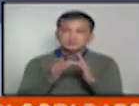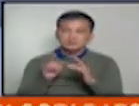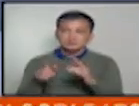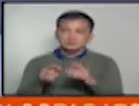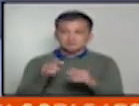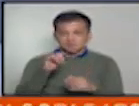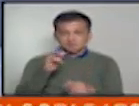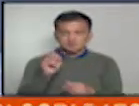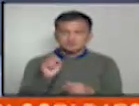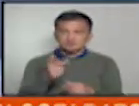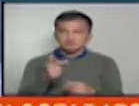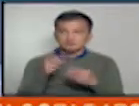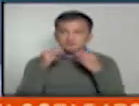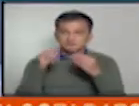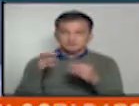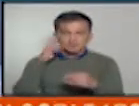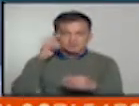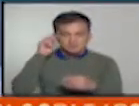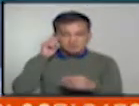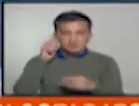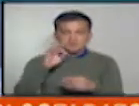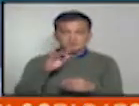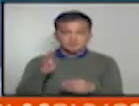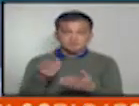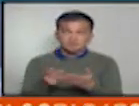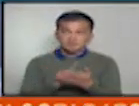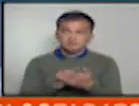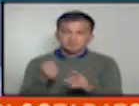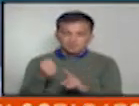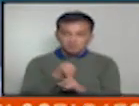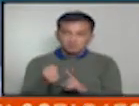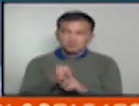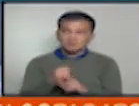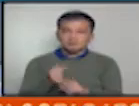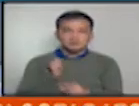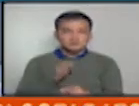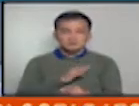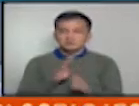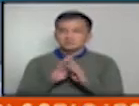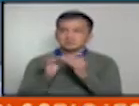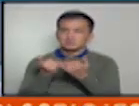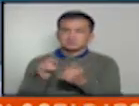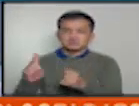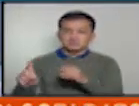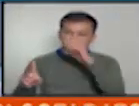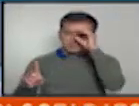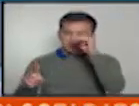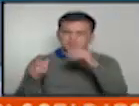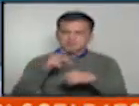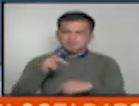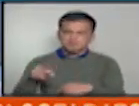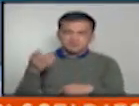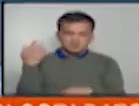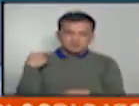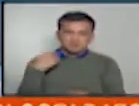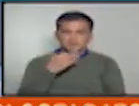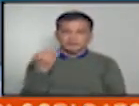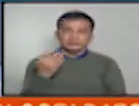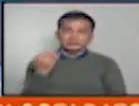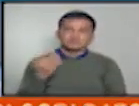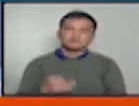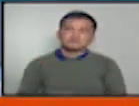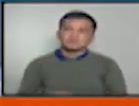Tinag at Meneses, Raffy Tulfo in Action Facebook page, ang pagbubugbog ng mga tauhan ng barangay sa isang lalaki sa Pampanga nitulang